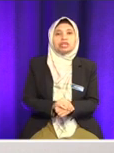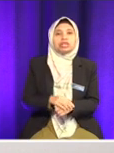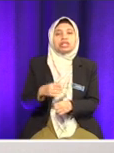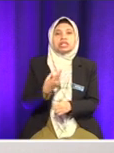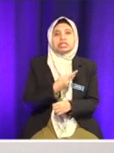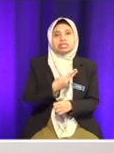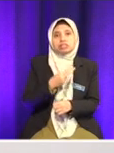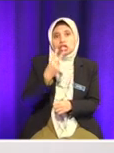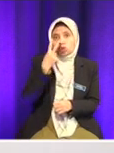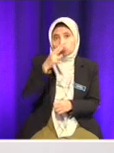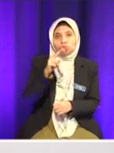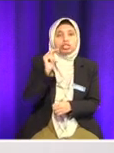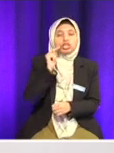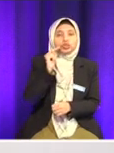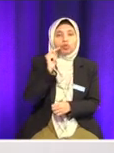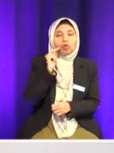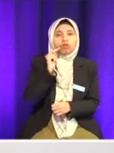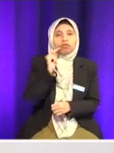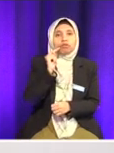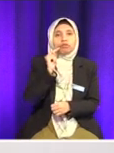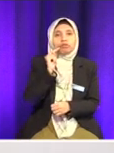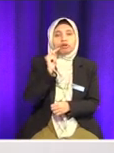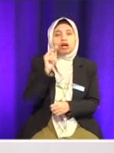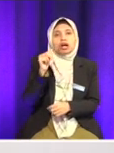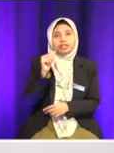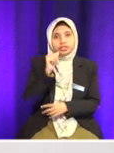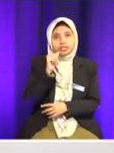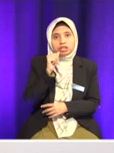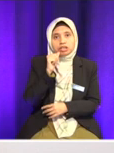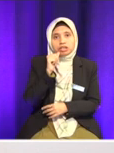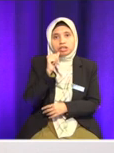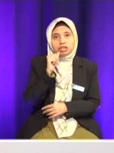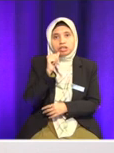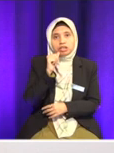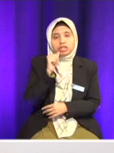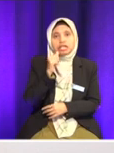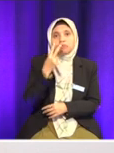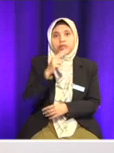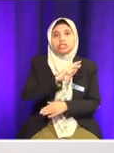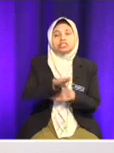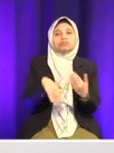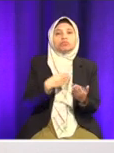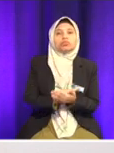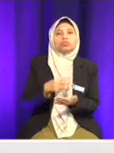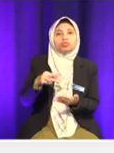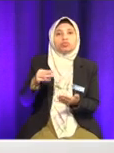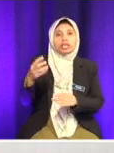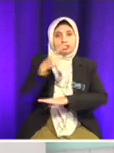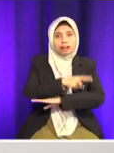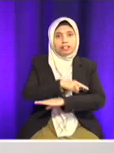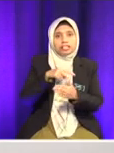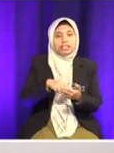Najwa ada banyak guys itu eee Aisyah banyak wis nampaknya semua murid hari ini